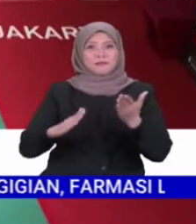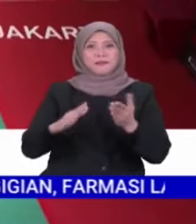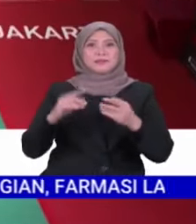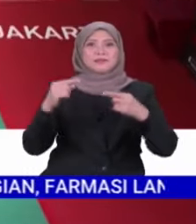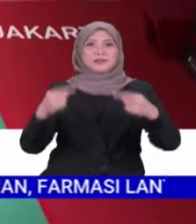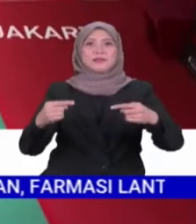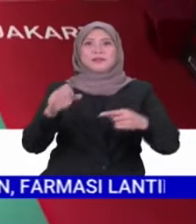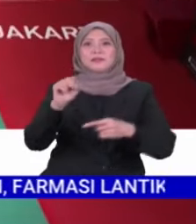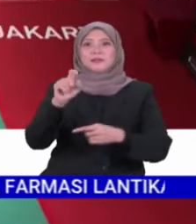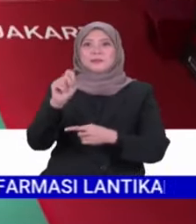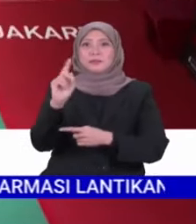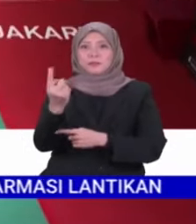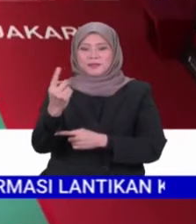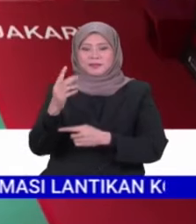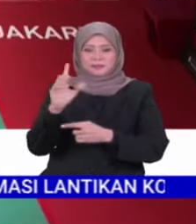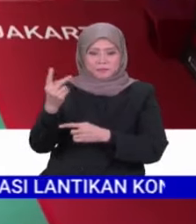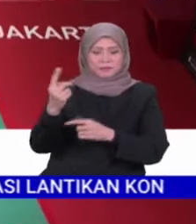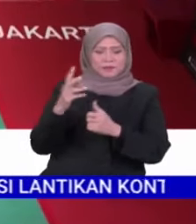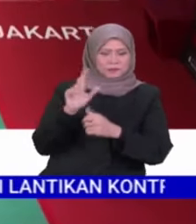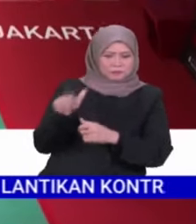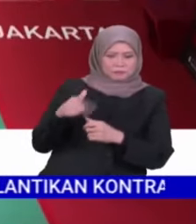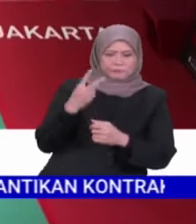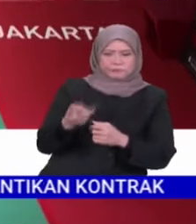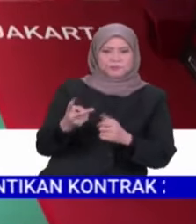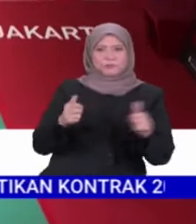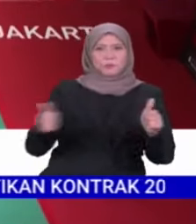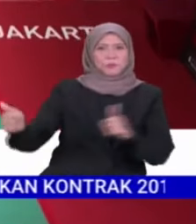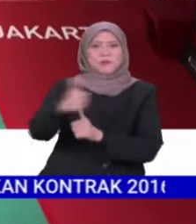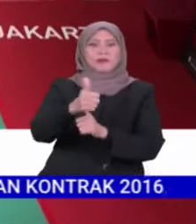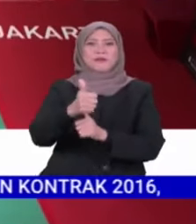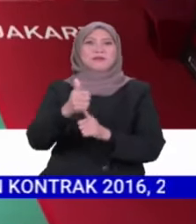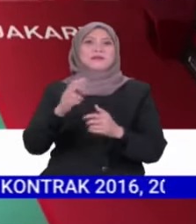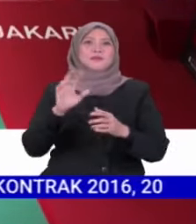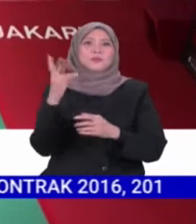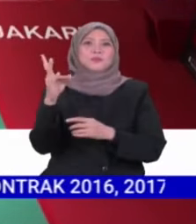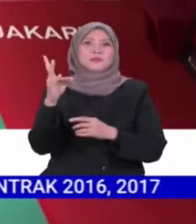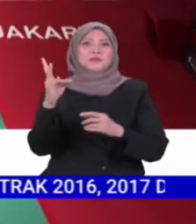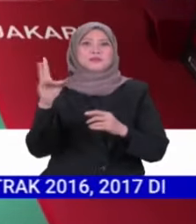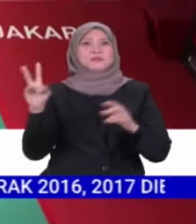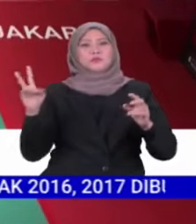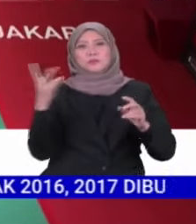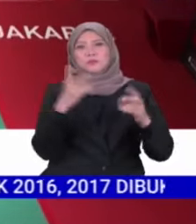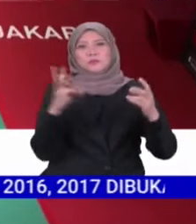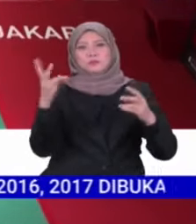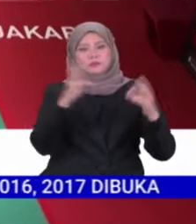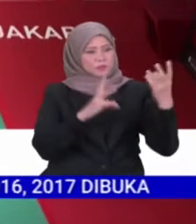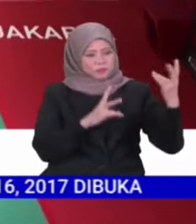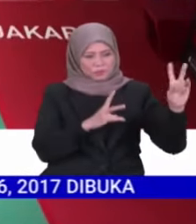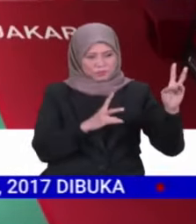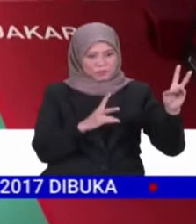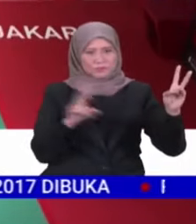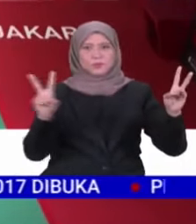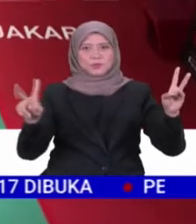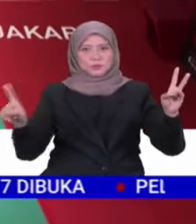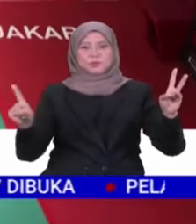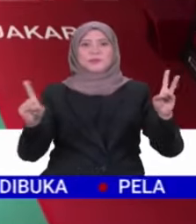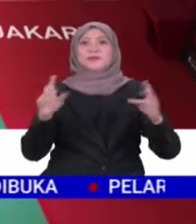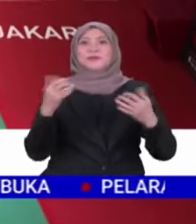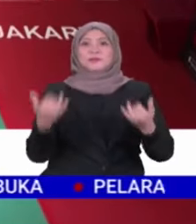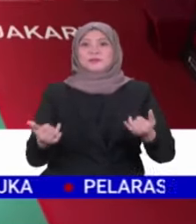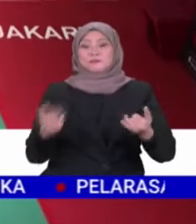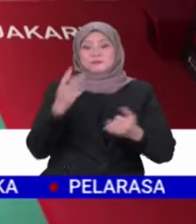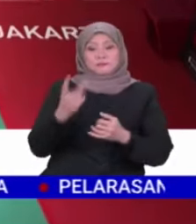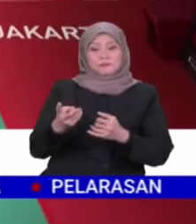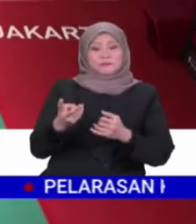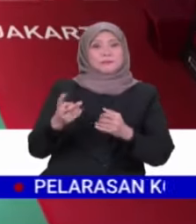pertama. Namun, hilang rentak selepas dipintas dan kecundang 17-21. Persembahan long lay pasangan